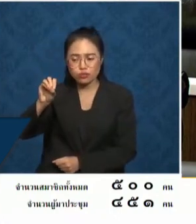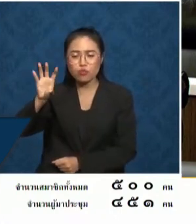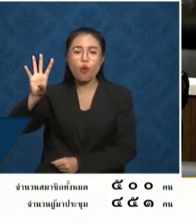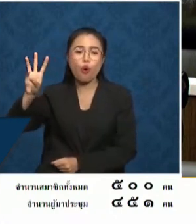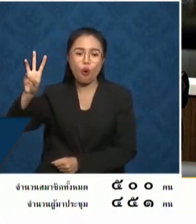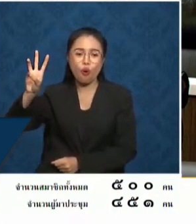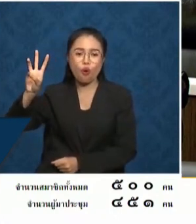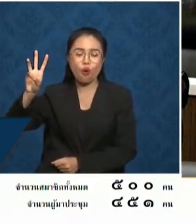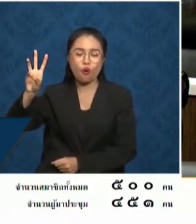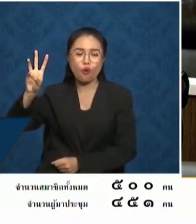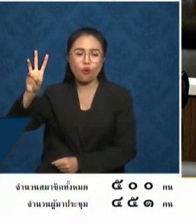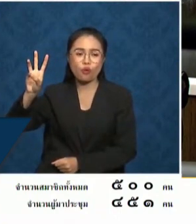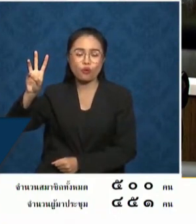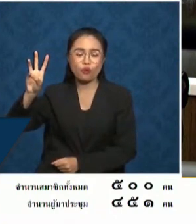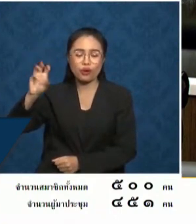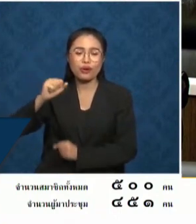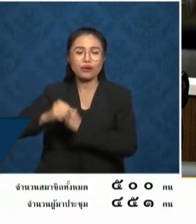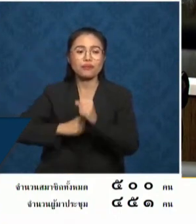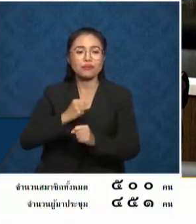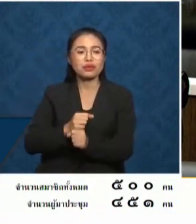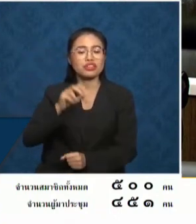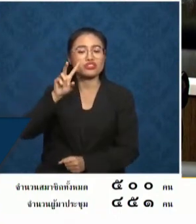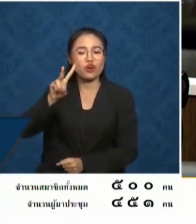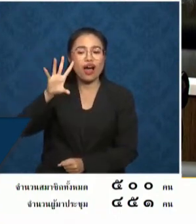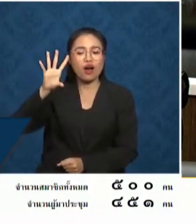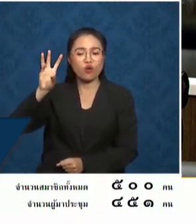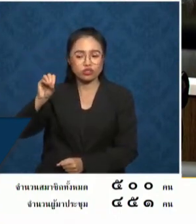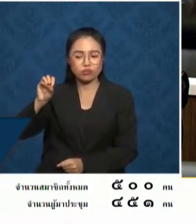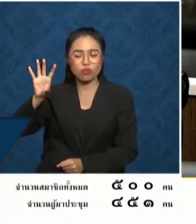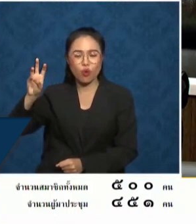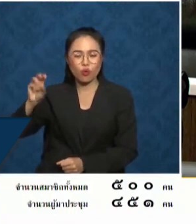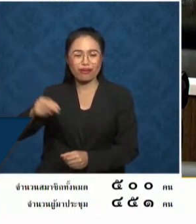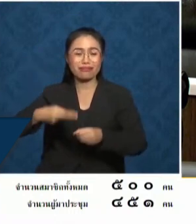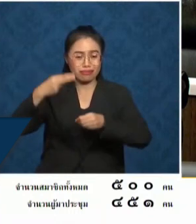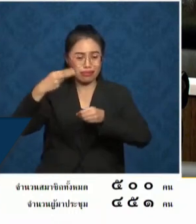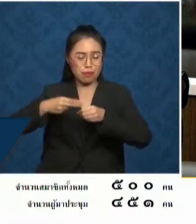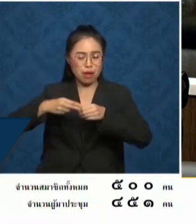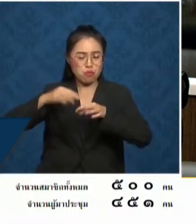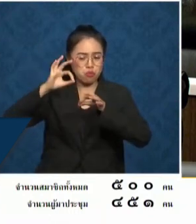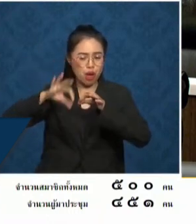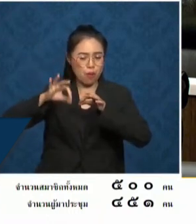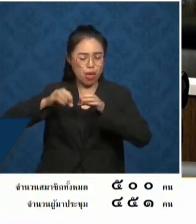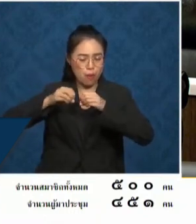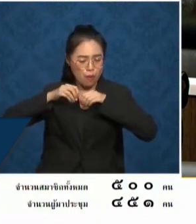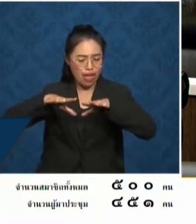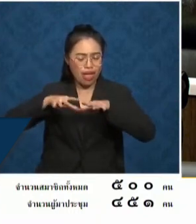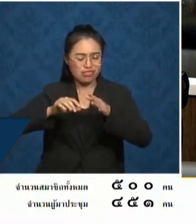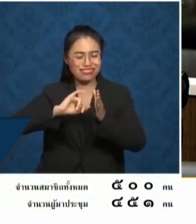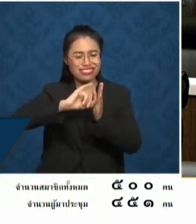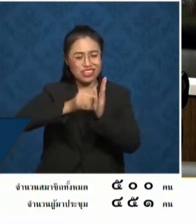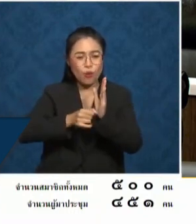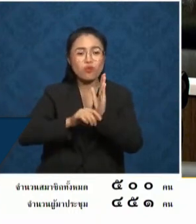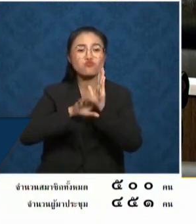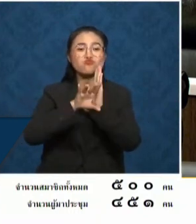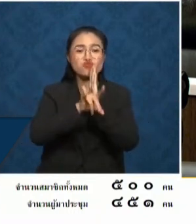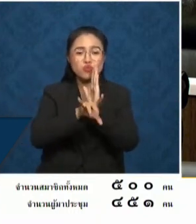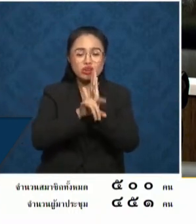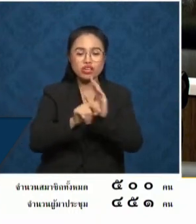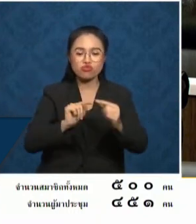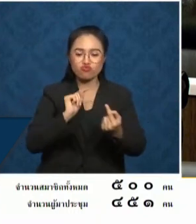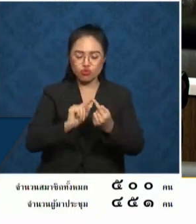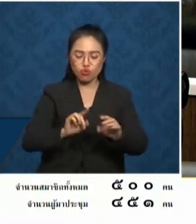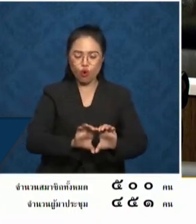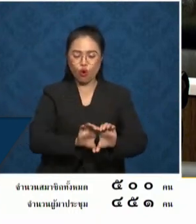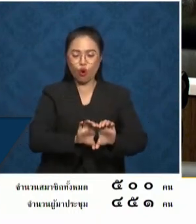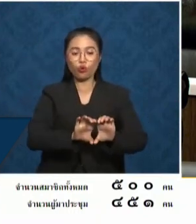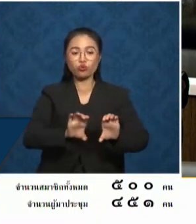สถานการณ์ในปี 6 2566พบเหตุน้ำมันรั่วไหลในจังหวัดชลบุรีจากกรณีท่อส่งน้ำมันดิบแตก